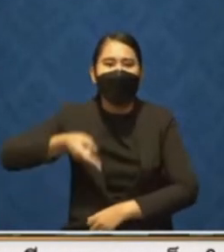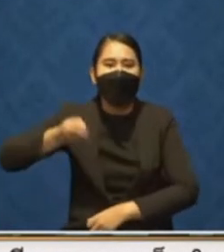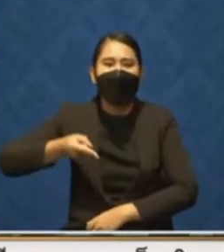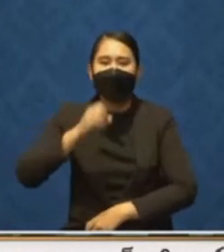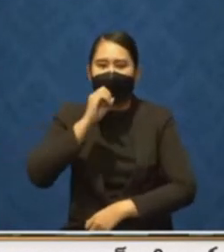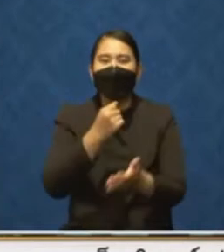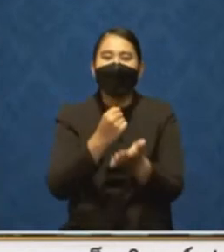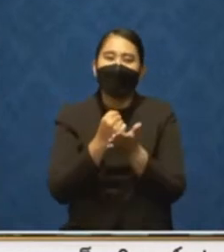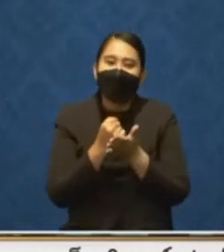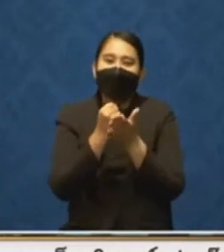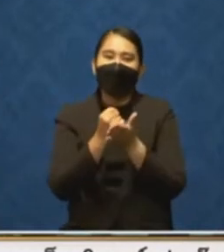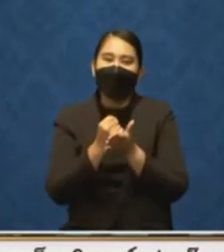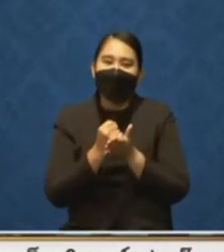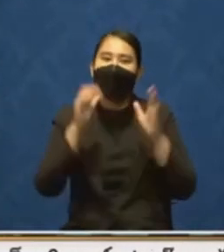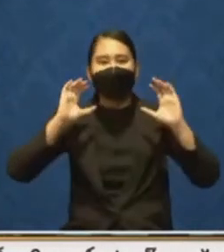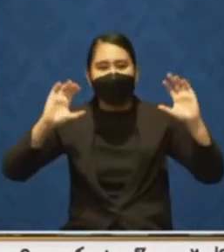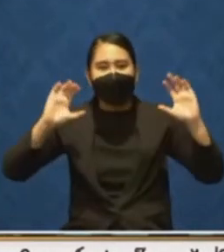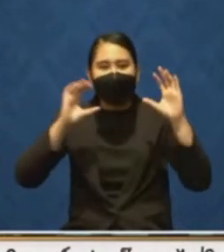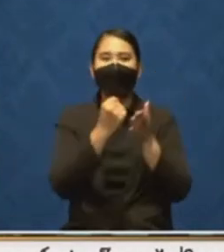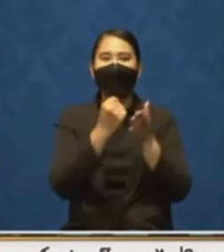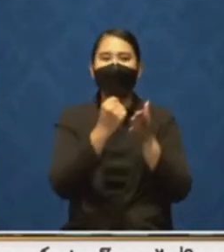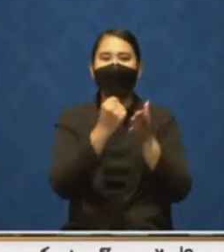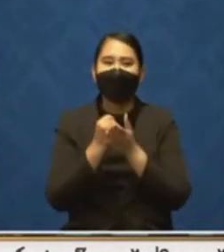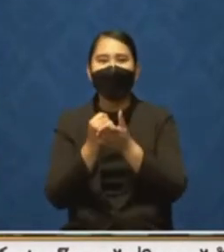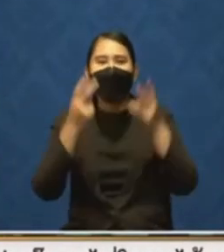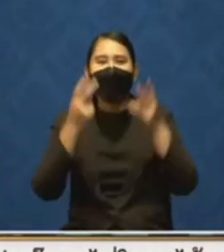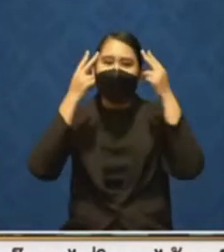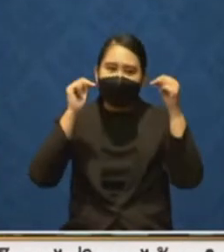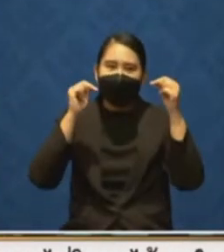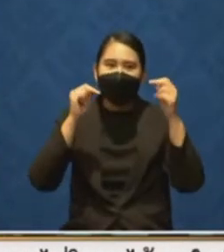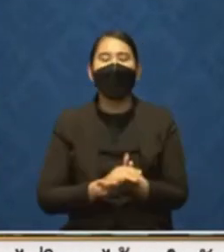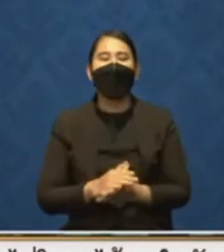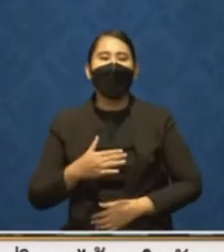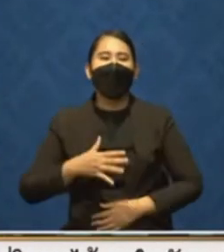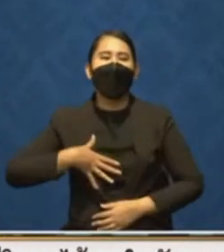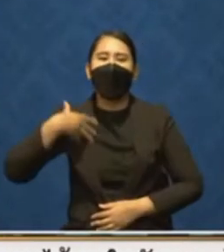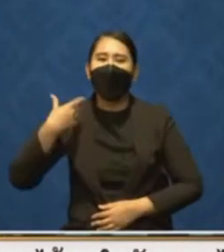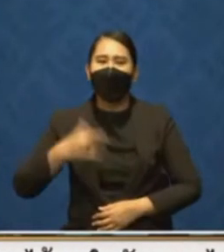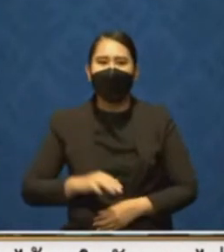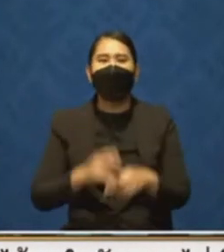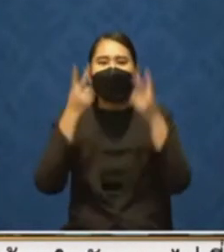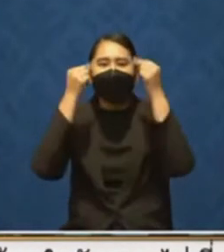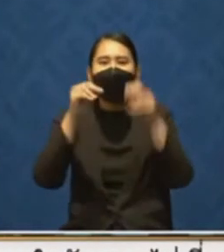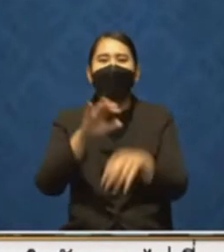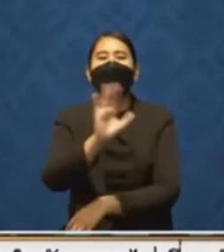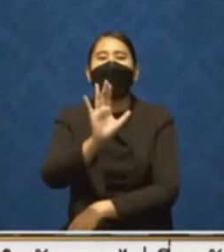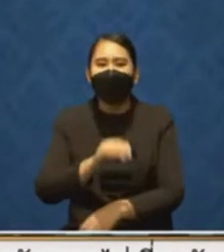ช่วยเราหน่อยช่วยรัฐบาลหน่อยช่วยนายกหน่อยก็ไม่จำเป็นต้องมีคนน่ะ